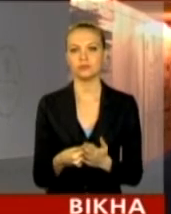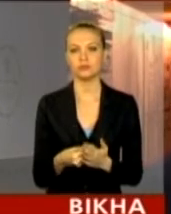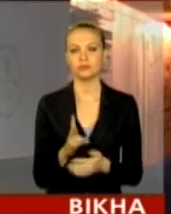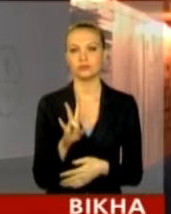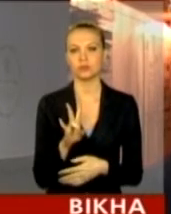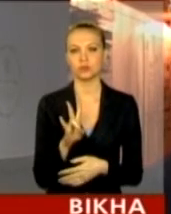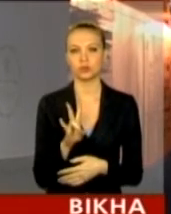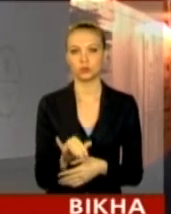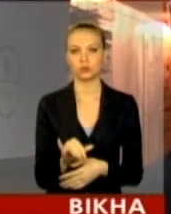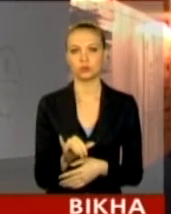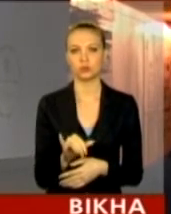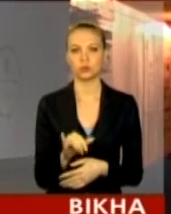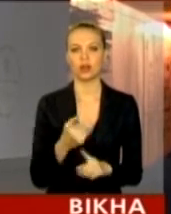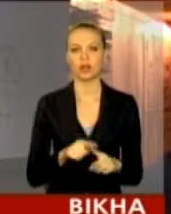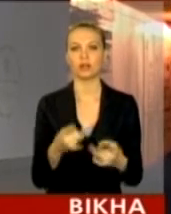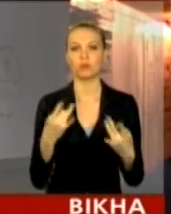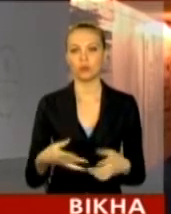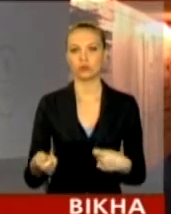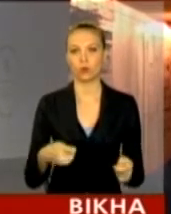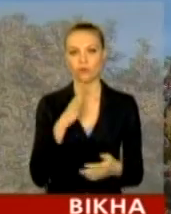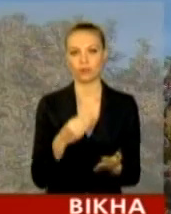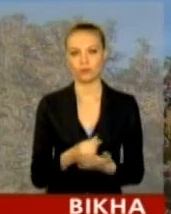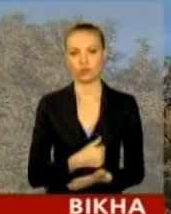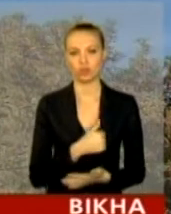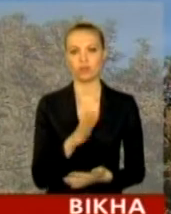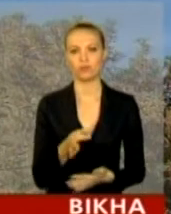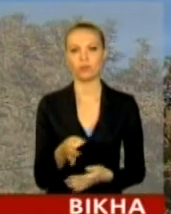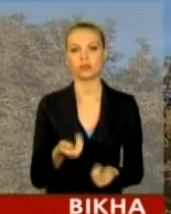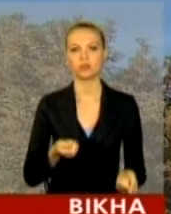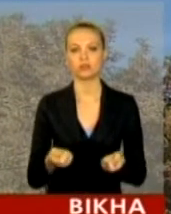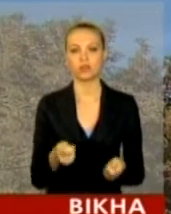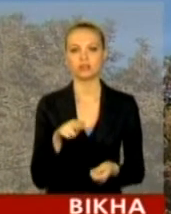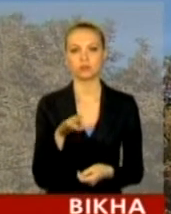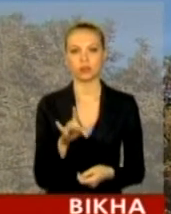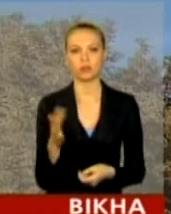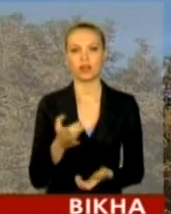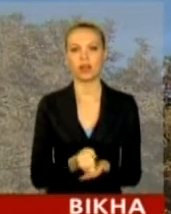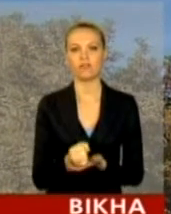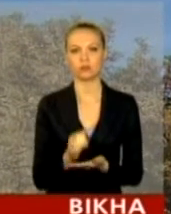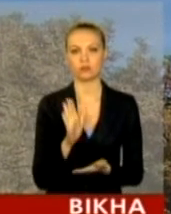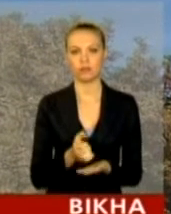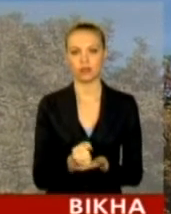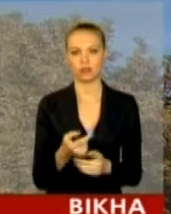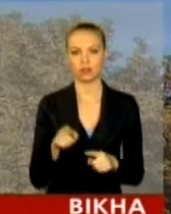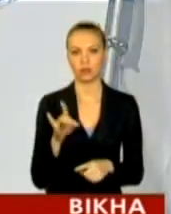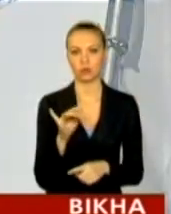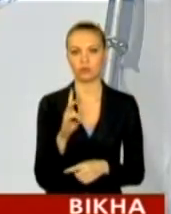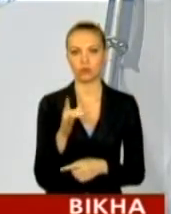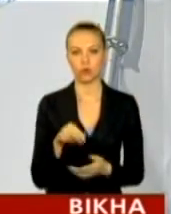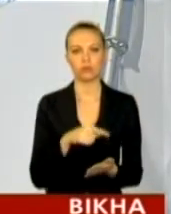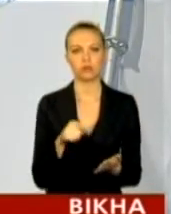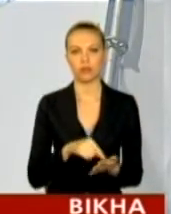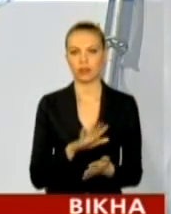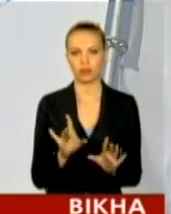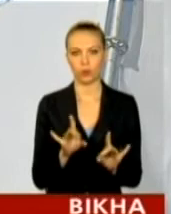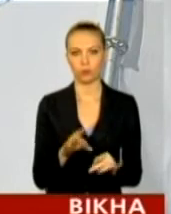Ну, вообще, это просто торговать своей честью. В обласній організації «Партія регіонів», яка висунула в кандидати пана Крупського, питання не